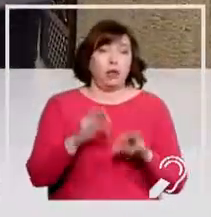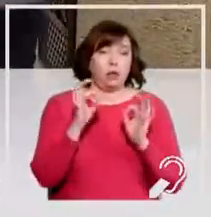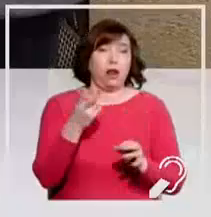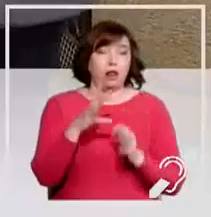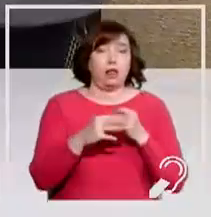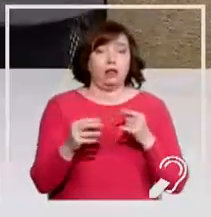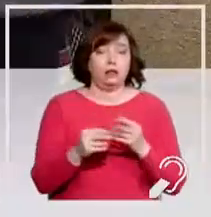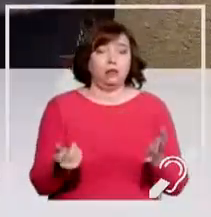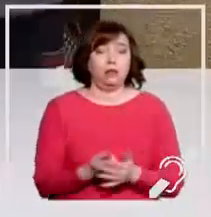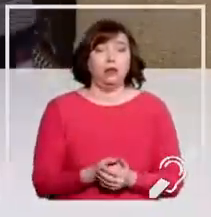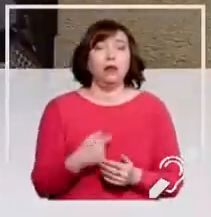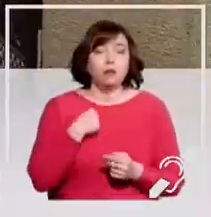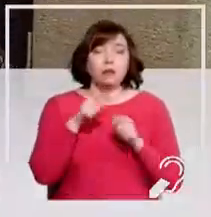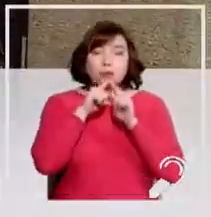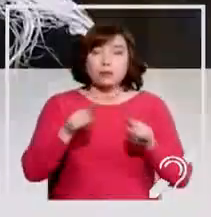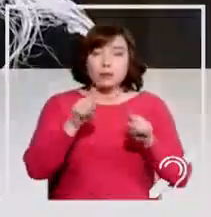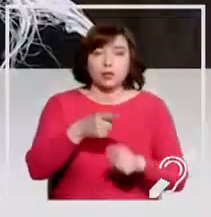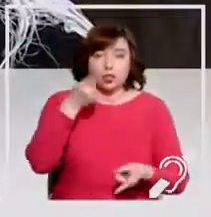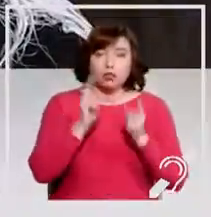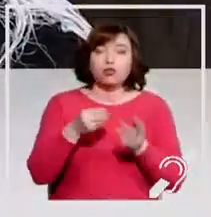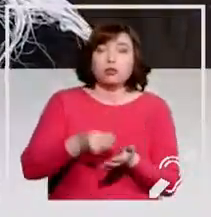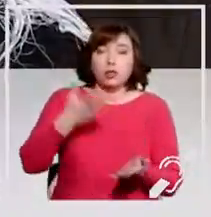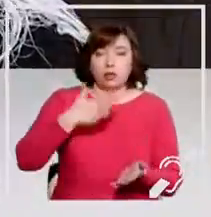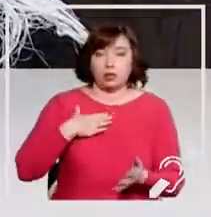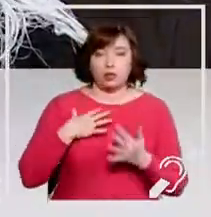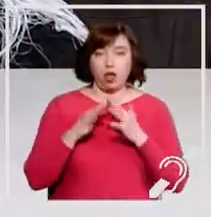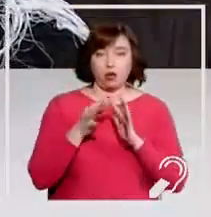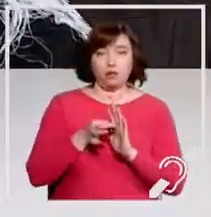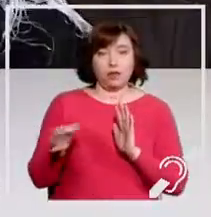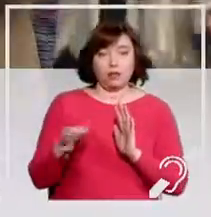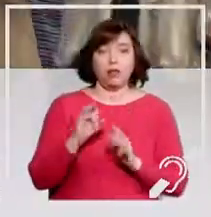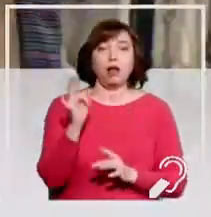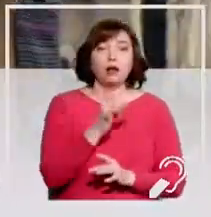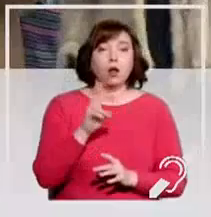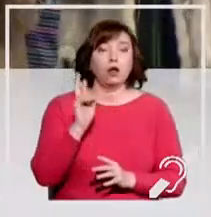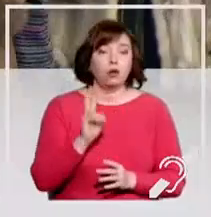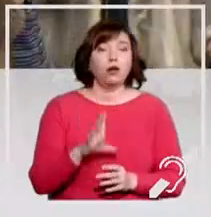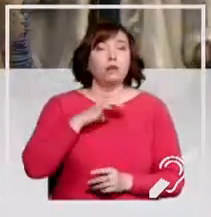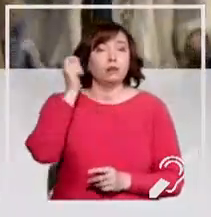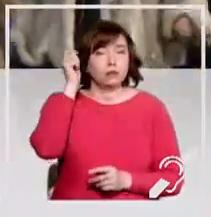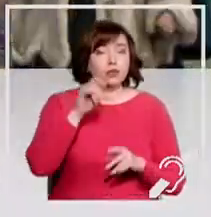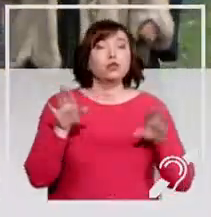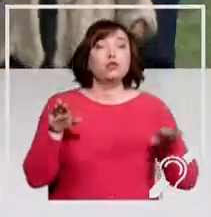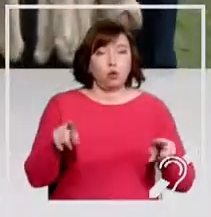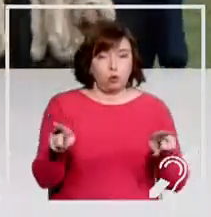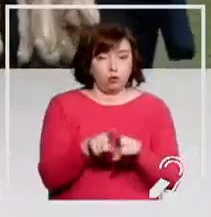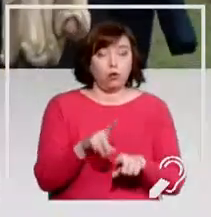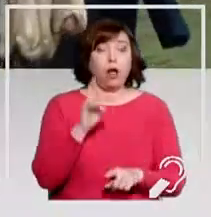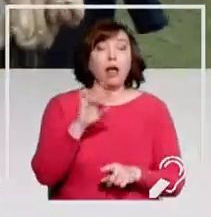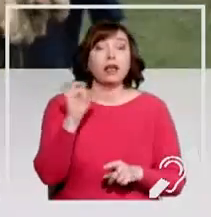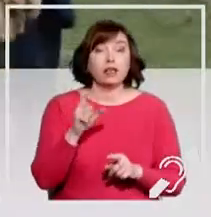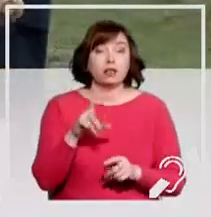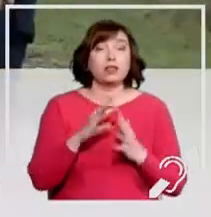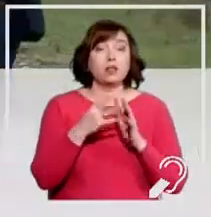Ducem adevăratele valori ale satului nostru și a raionului Creuleni. S-a colindat și prin Soroca, iar cei din